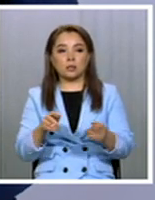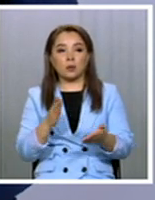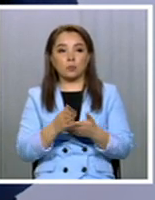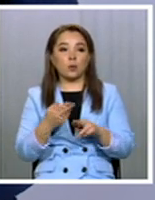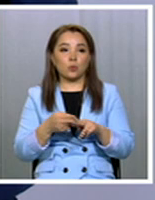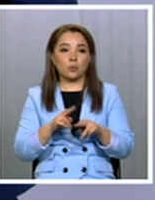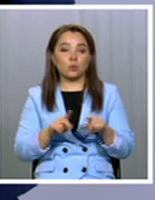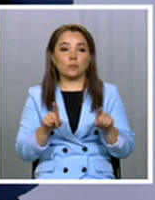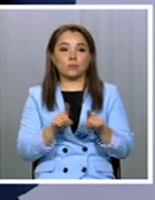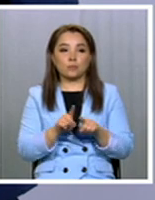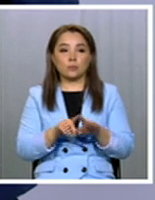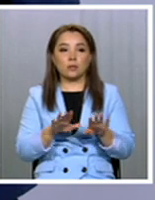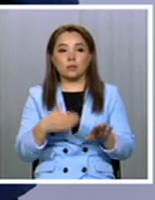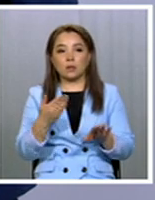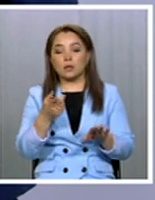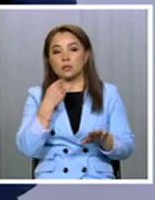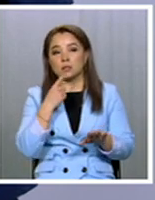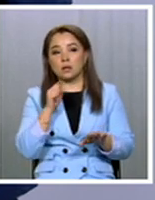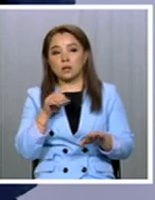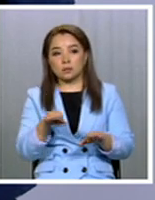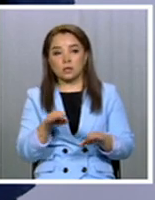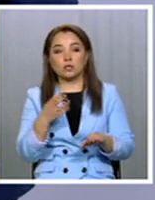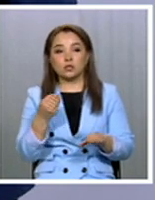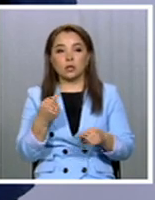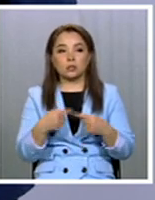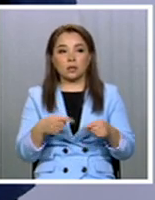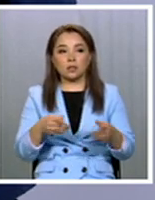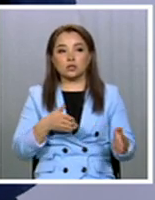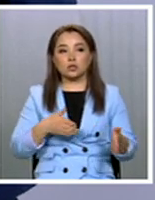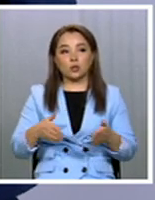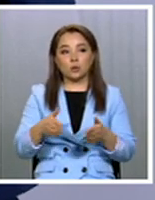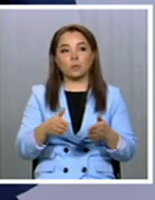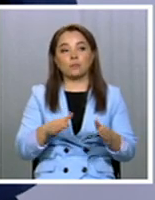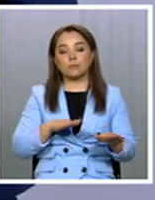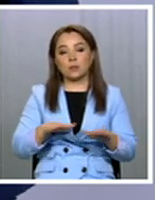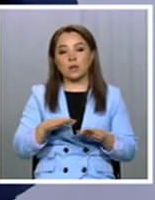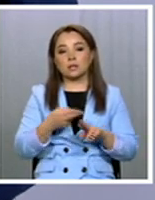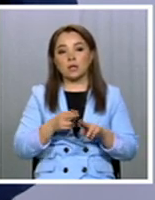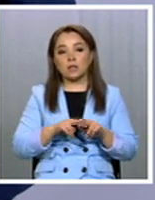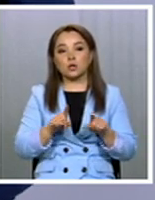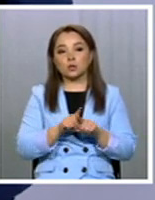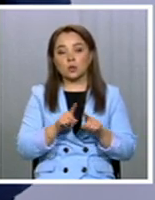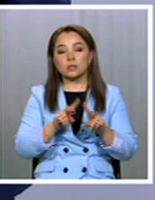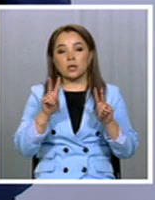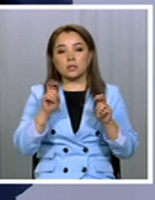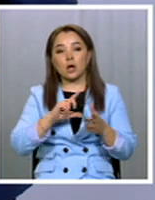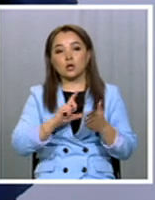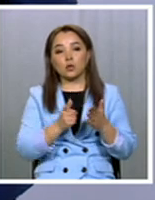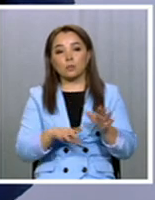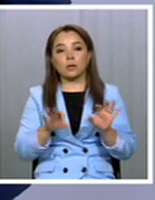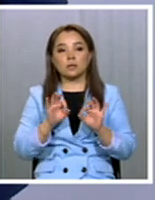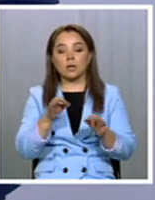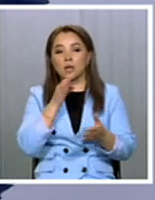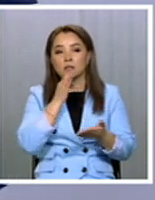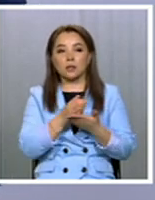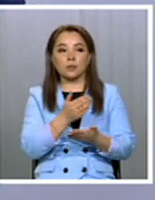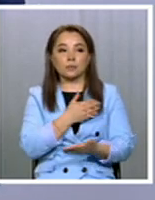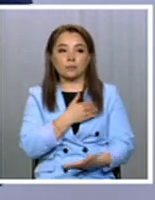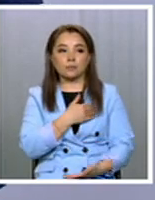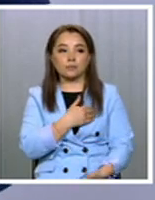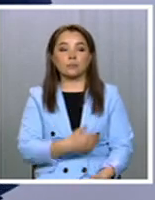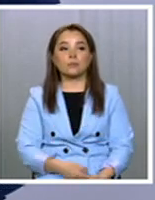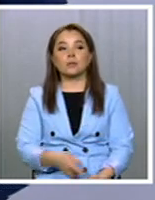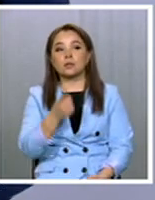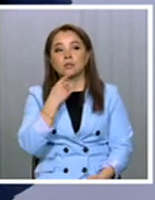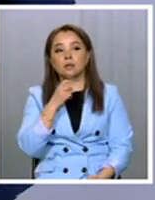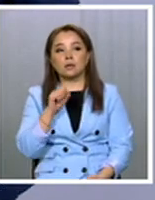жерде Қызыл ат және Тар жол тайғақ кешу романдарына қысқаша мәлімет бере кетсек. Қызыл